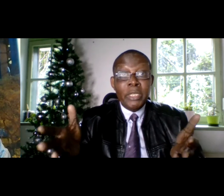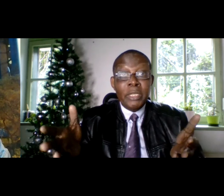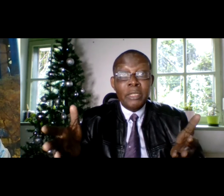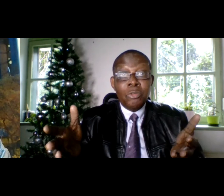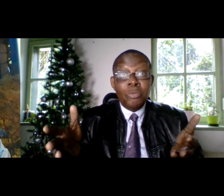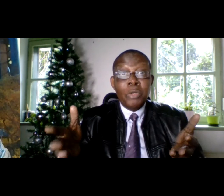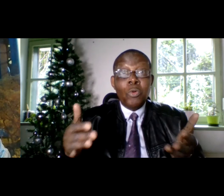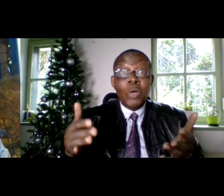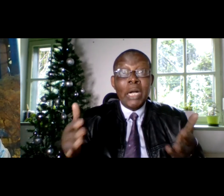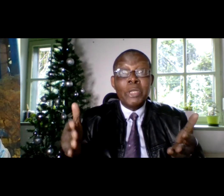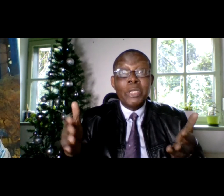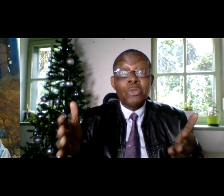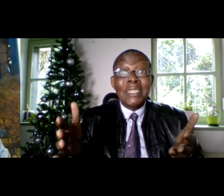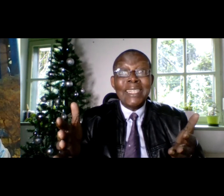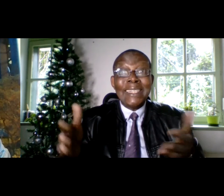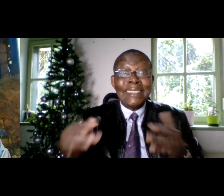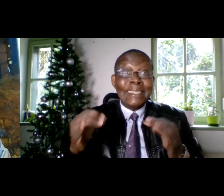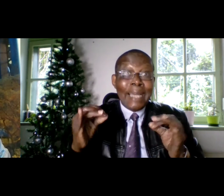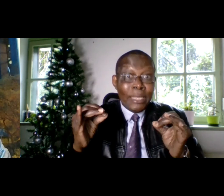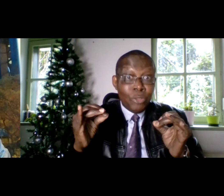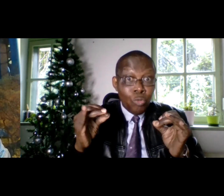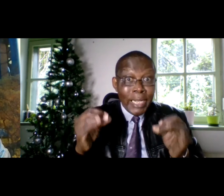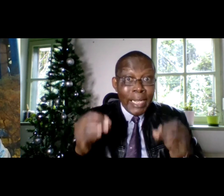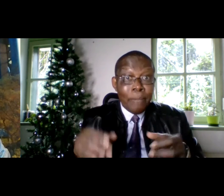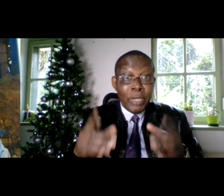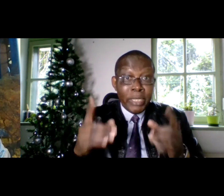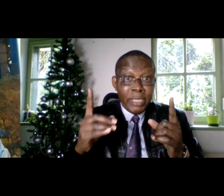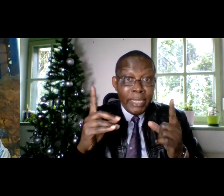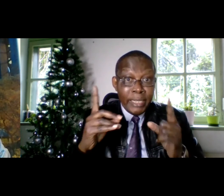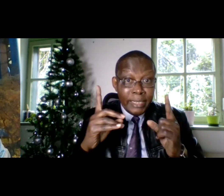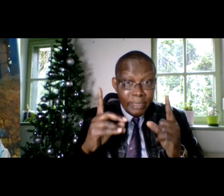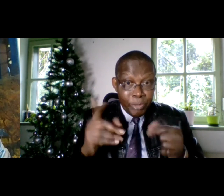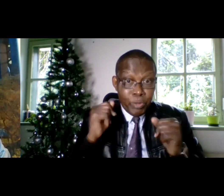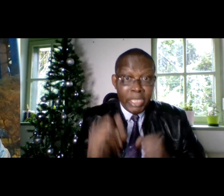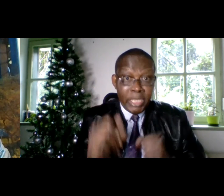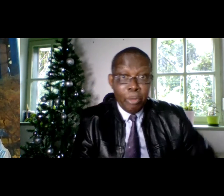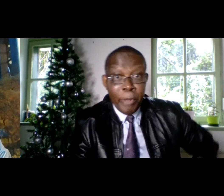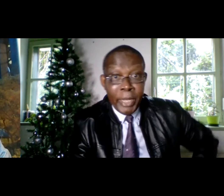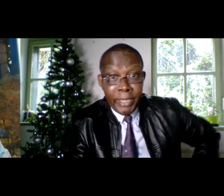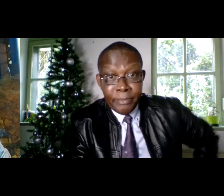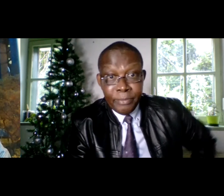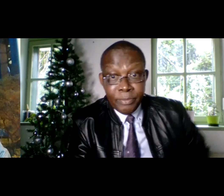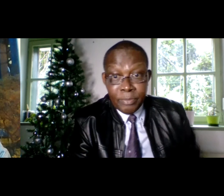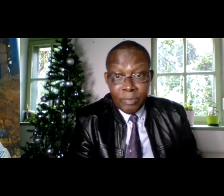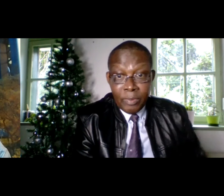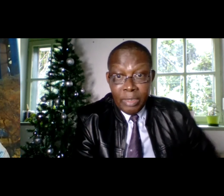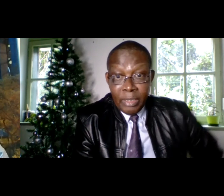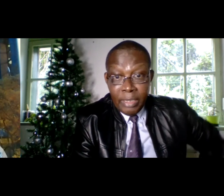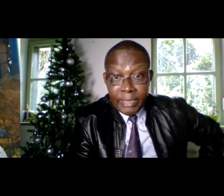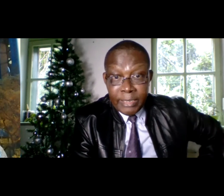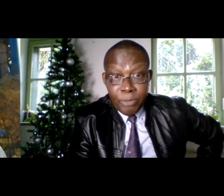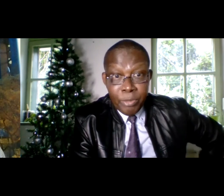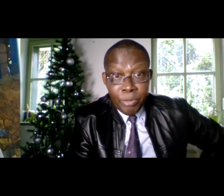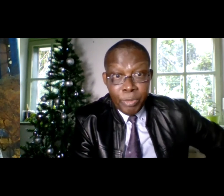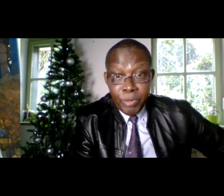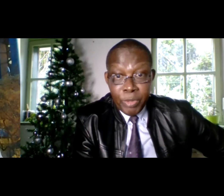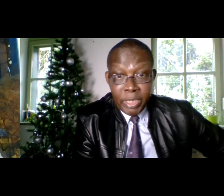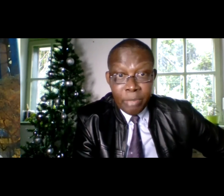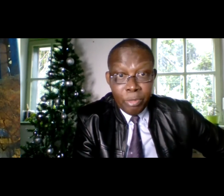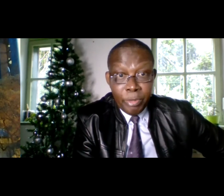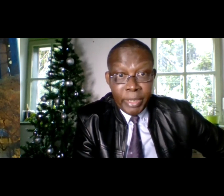nkuko nakubwiye kumwe ngo gukamura igikotsi kati ntacyo gukamura kigihari reka nze mbikwereke mu mibare reka